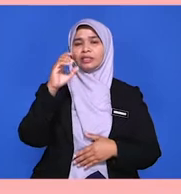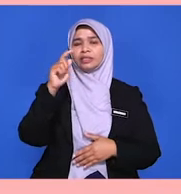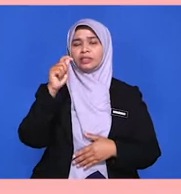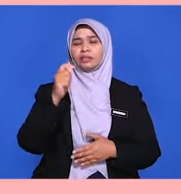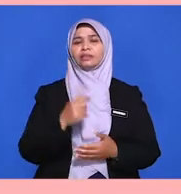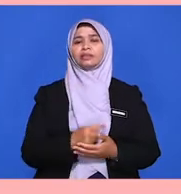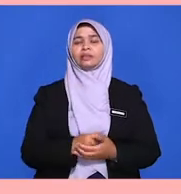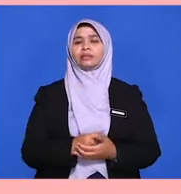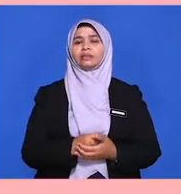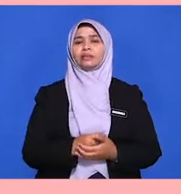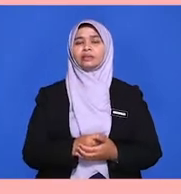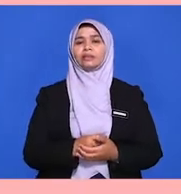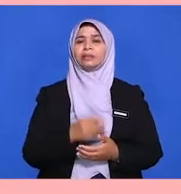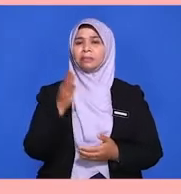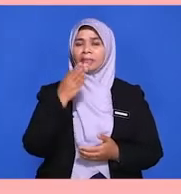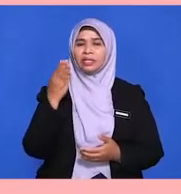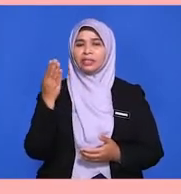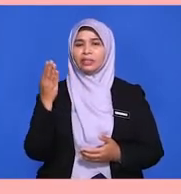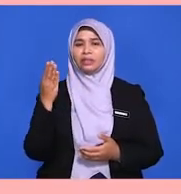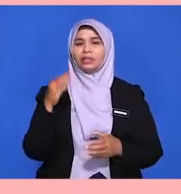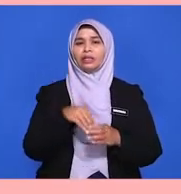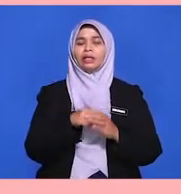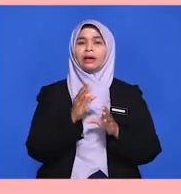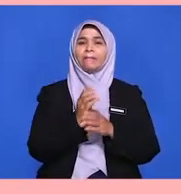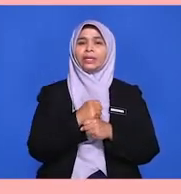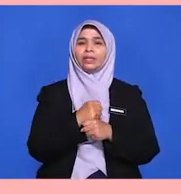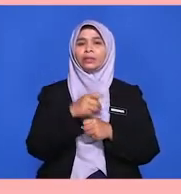komunikasi kebiasaannya dalam bentuk poster.